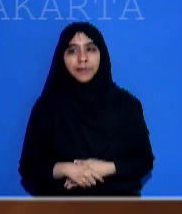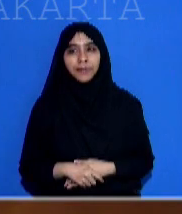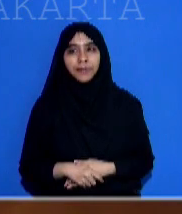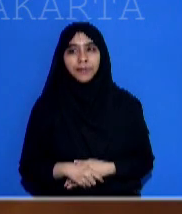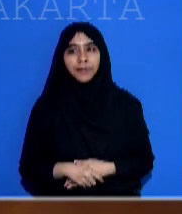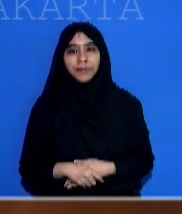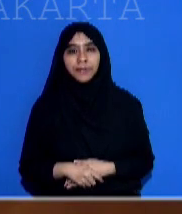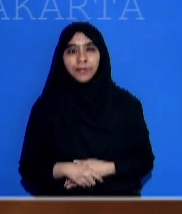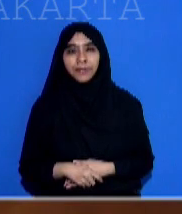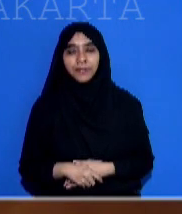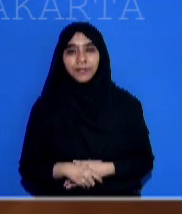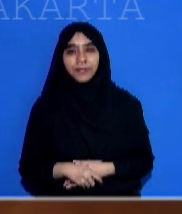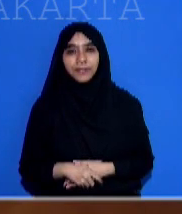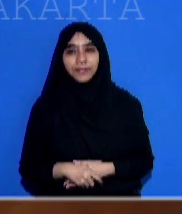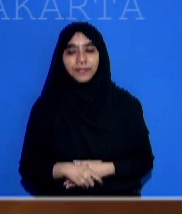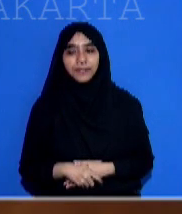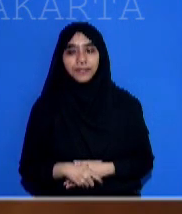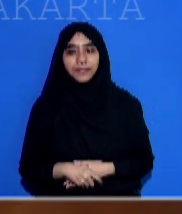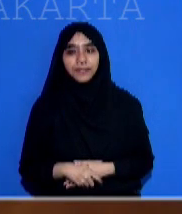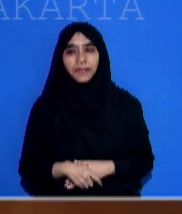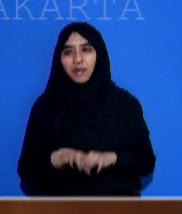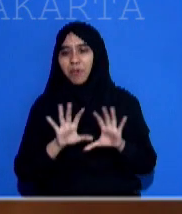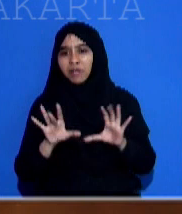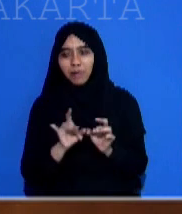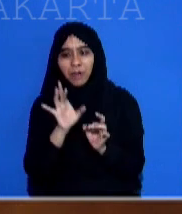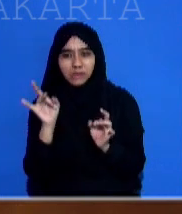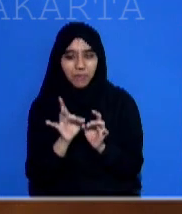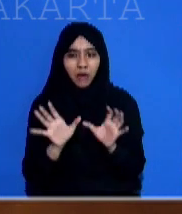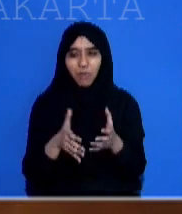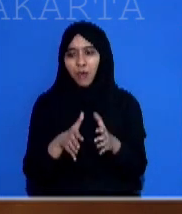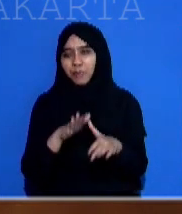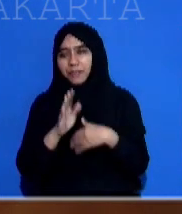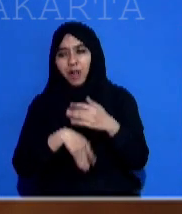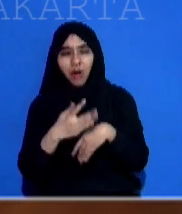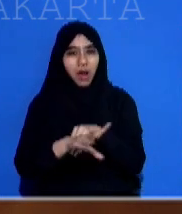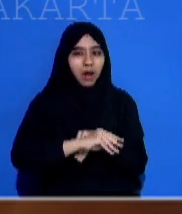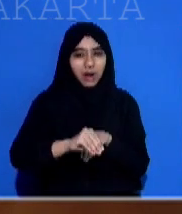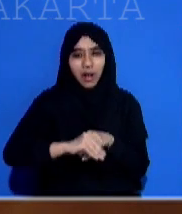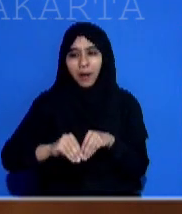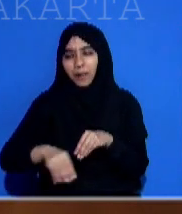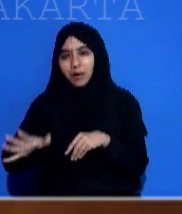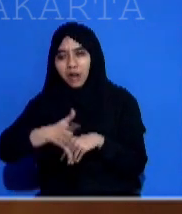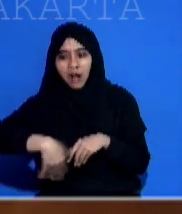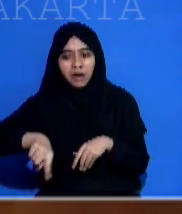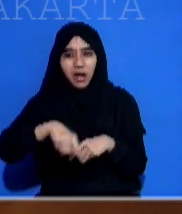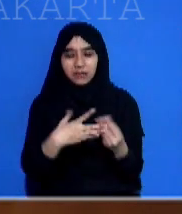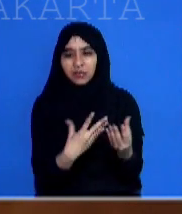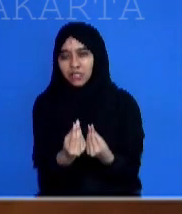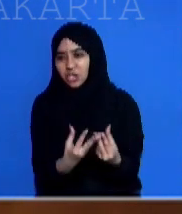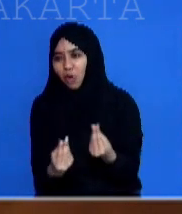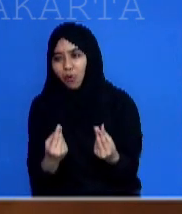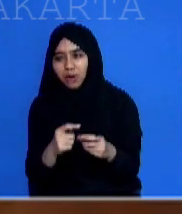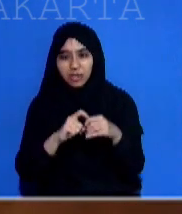Kathah maneka warni jenis komoditi olah tetanen ingkang saged dipun budidaya wonten ing pasabinan. Sedaya wau gumantung